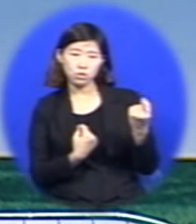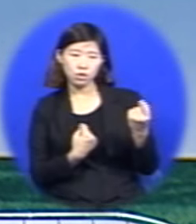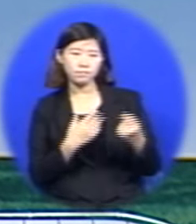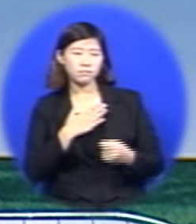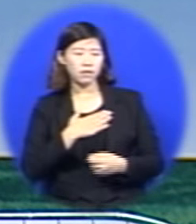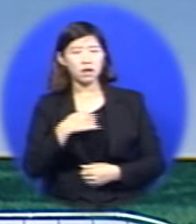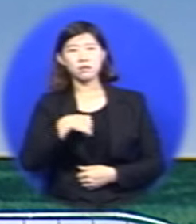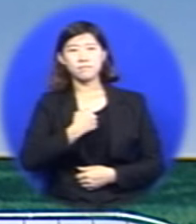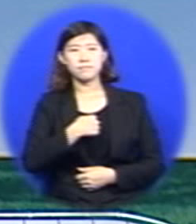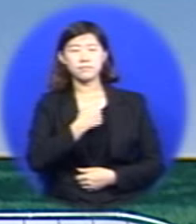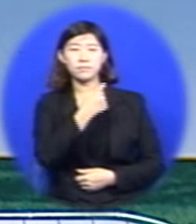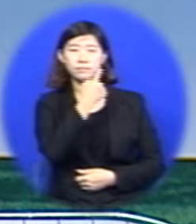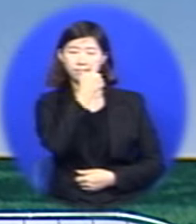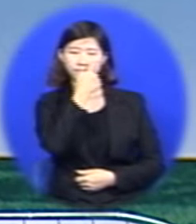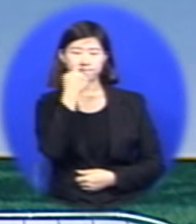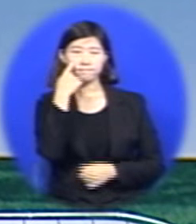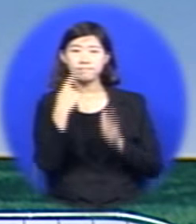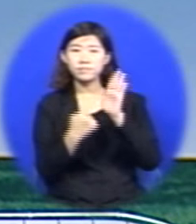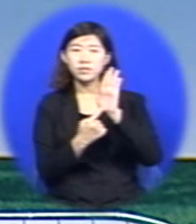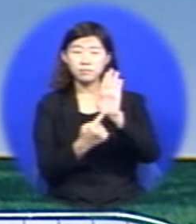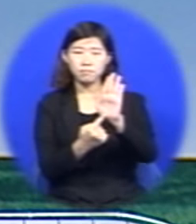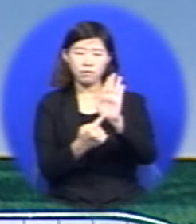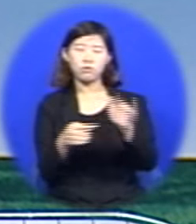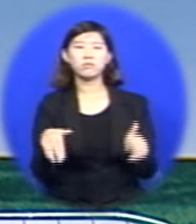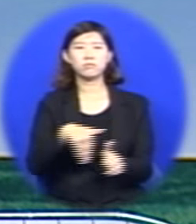되는 상황에 우리도 있습니다.